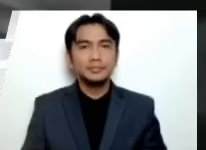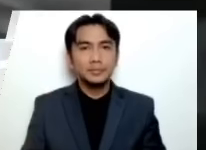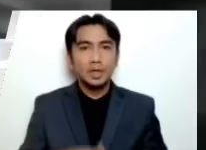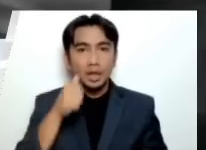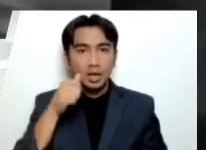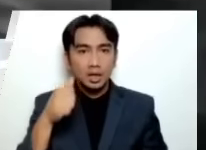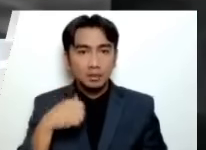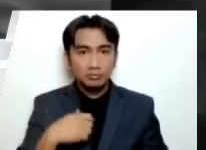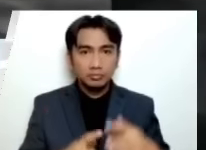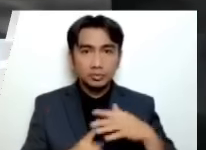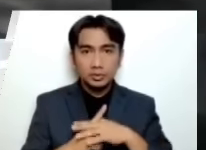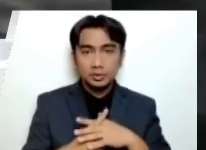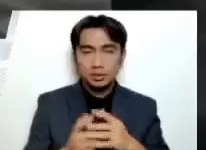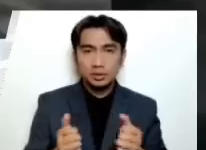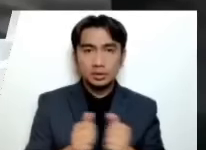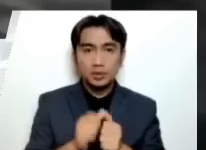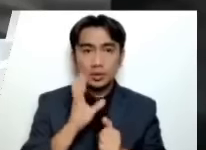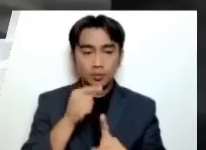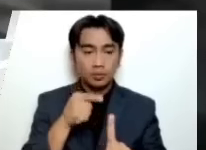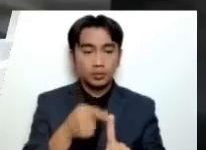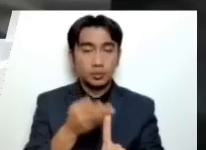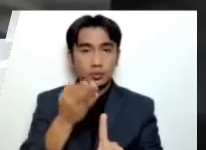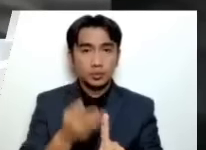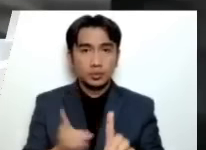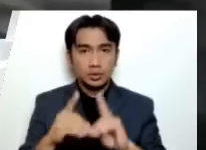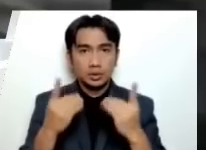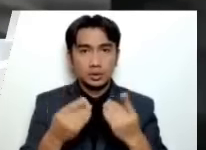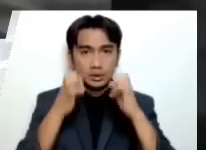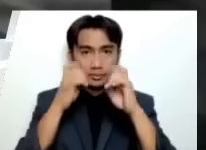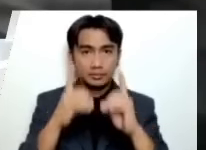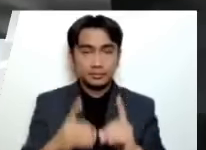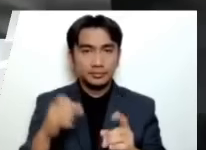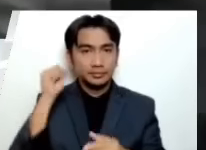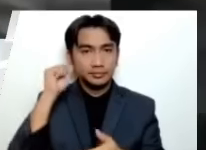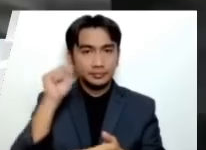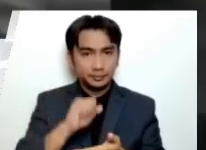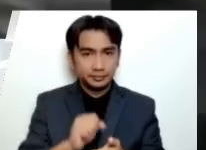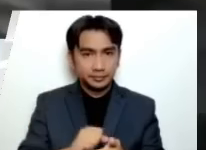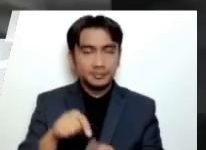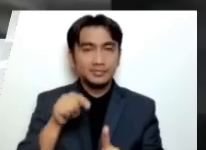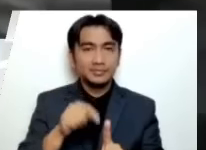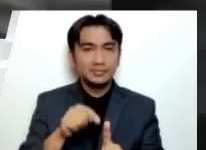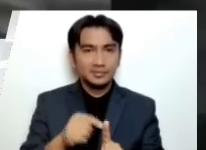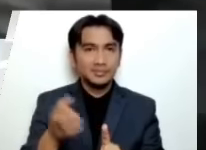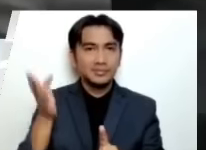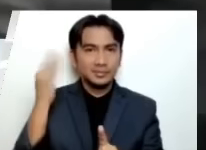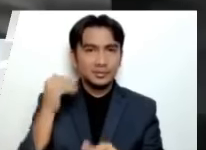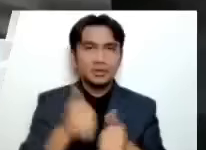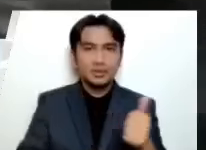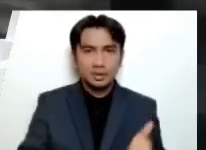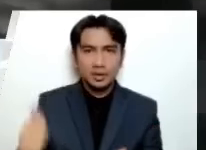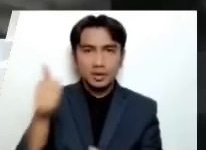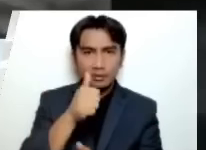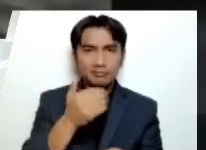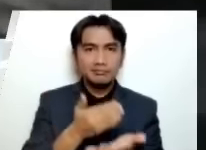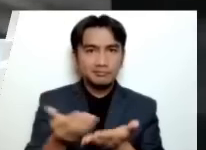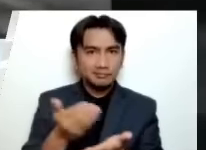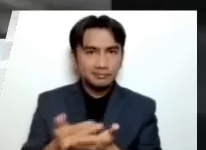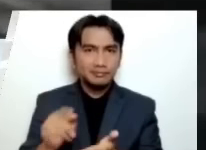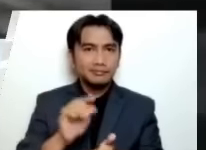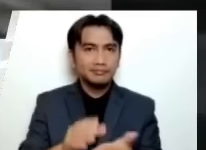si dating DepEd Undersecretary Gloria Mercado na dating head of procuring entity na nangunguna sa pagbili ng